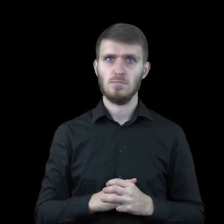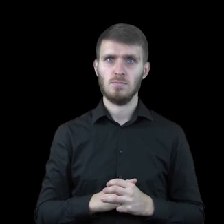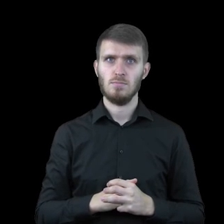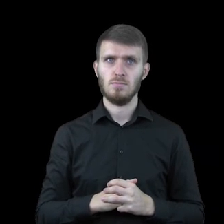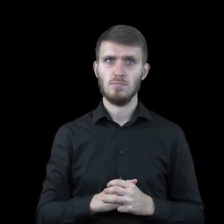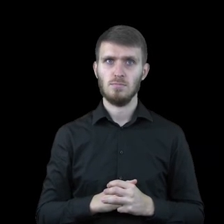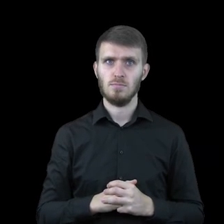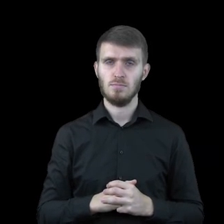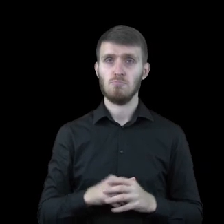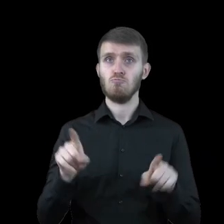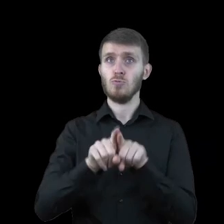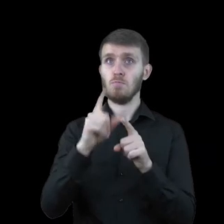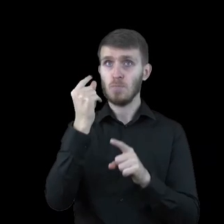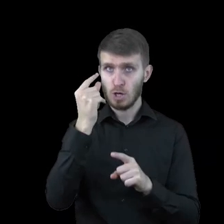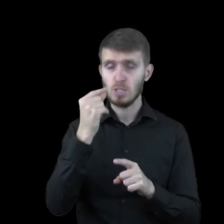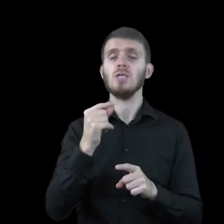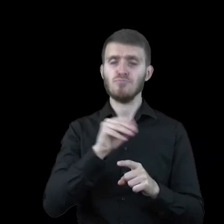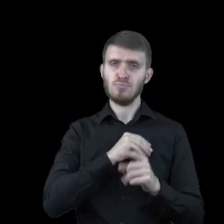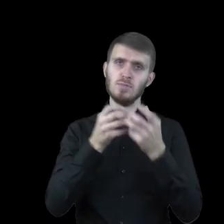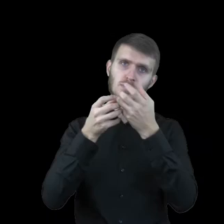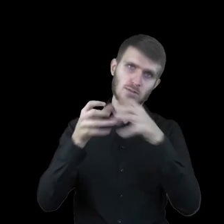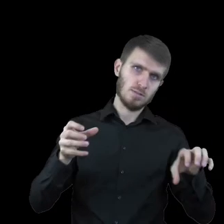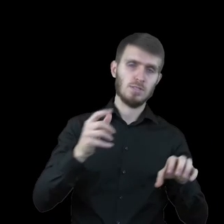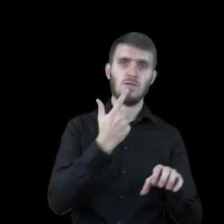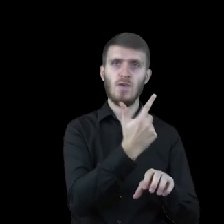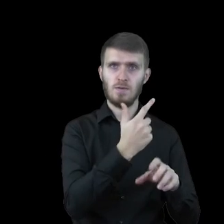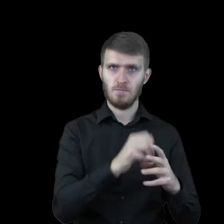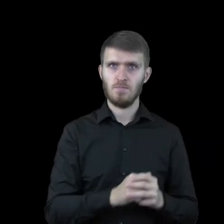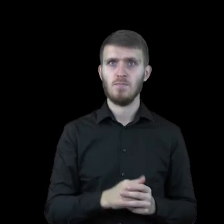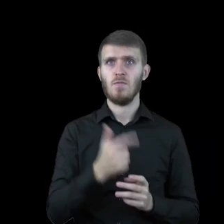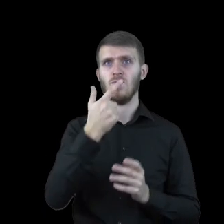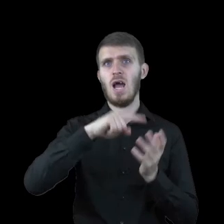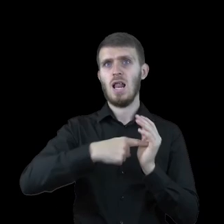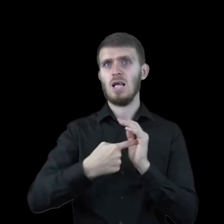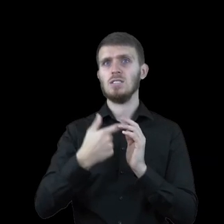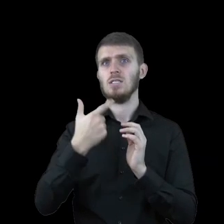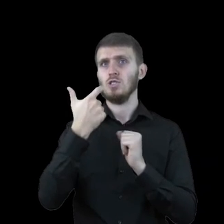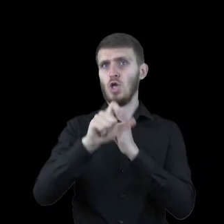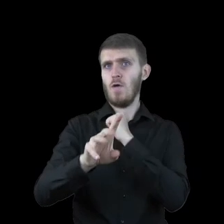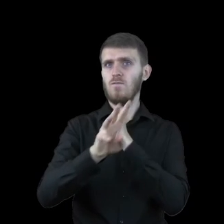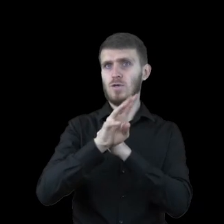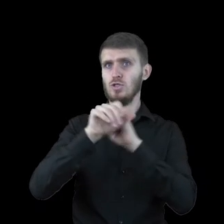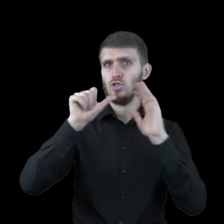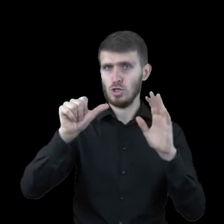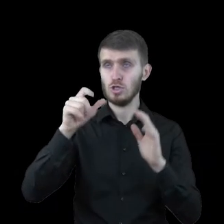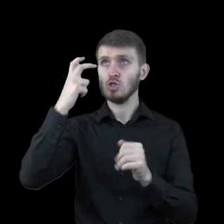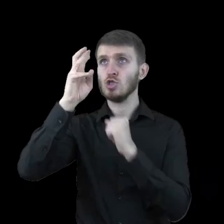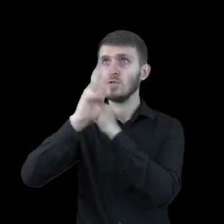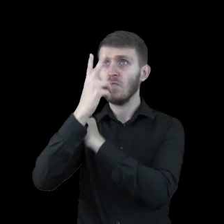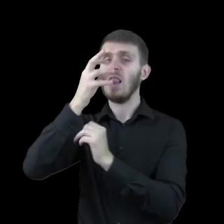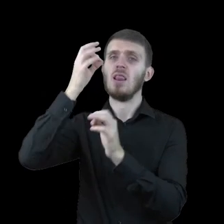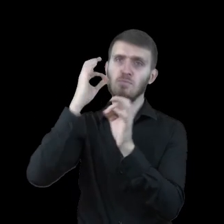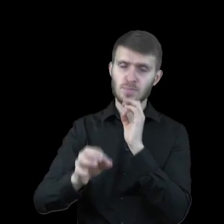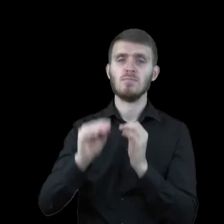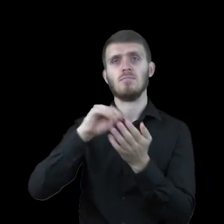392. To również jest parzysty, więc dzieli się przez 2. 2